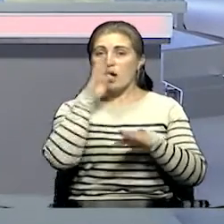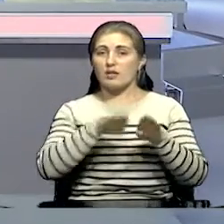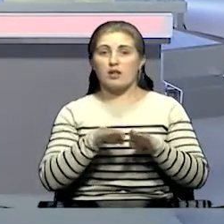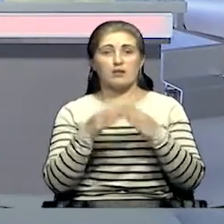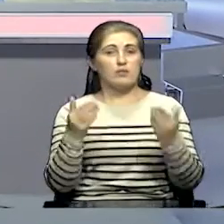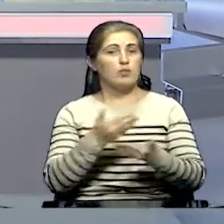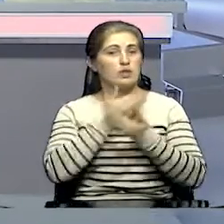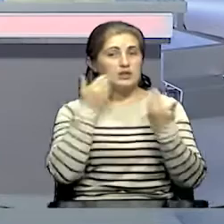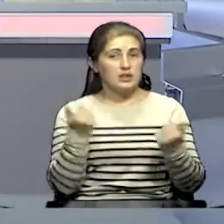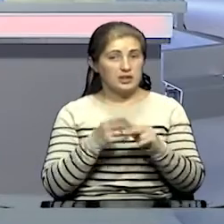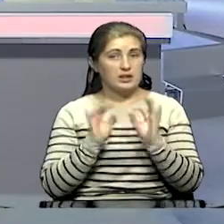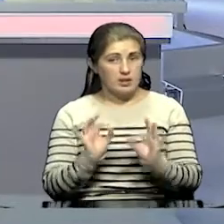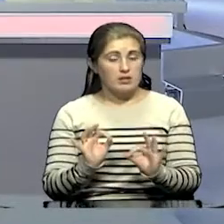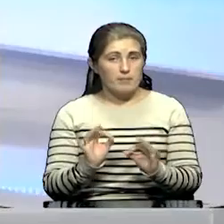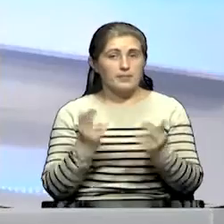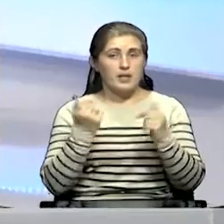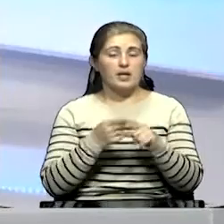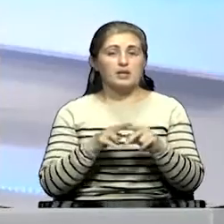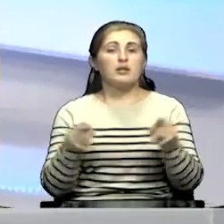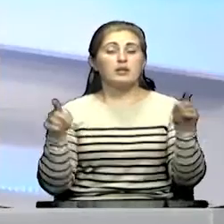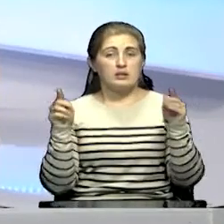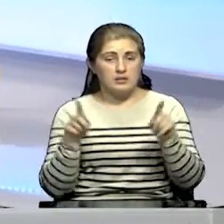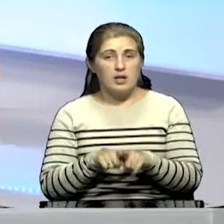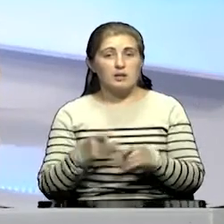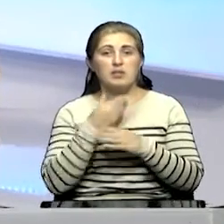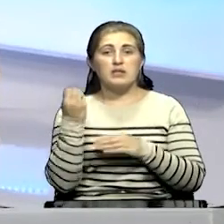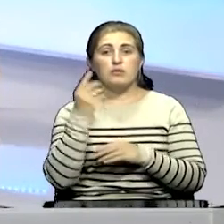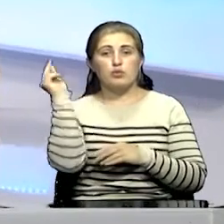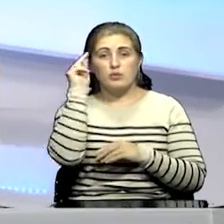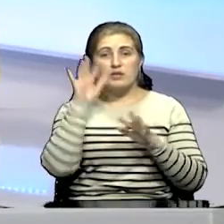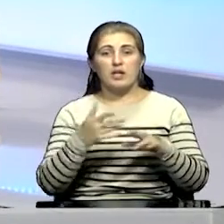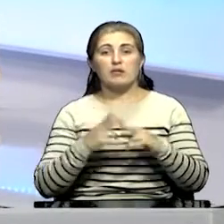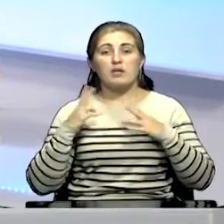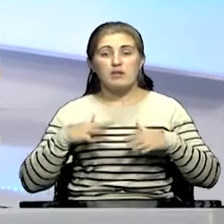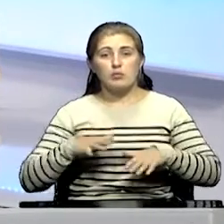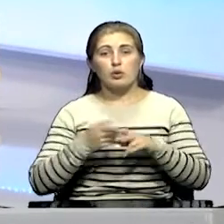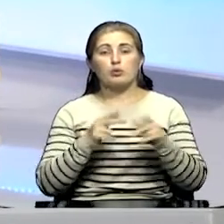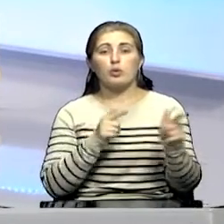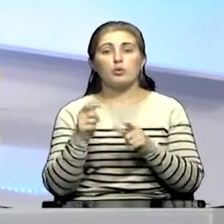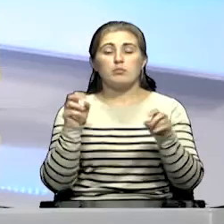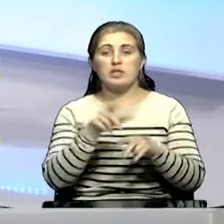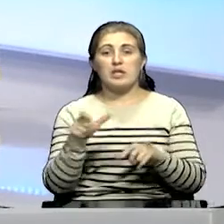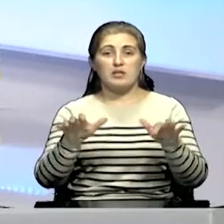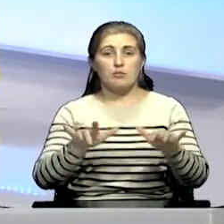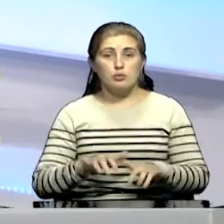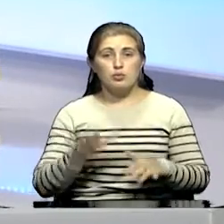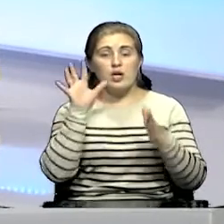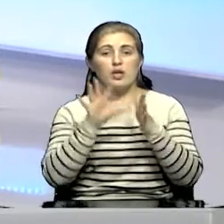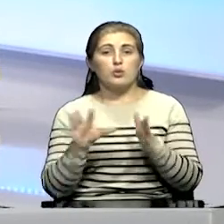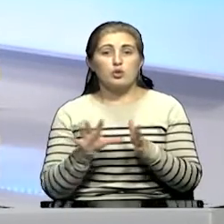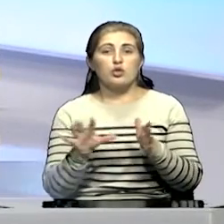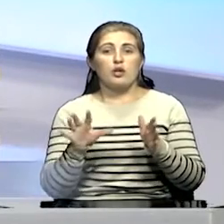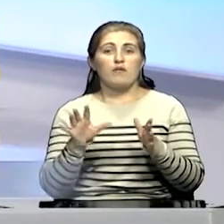альтернатив это так да мы единственное учебное заведение в корму которая готовит специалистов компьютерщиков электронщиков